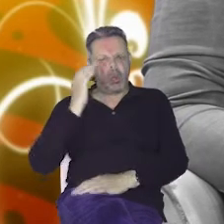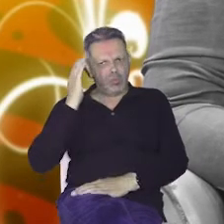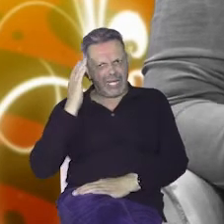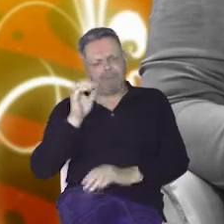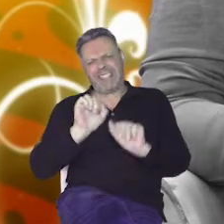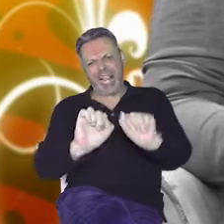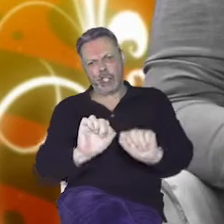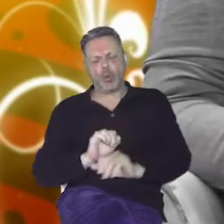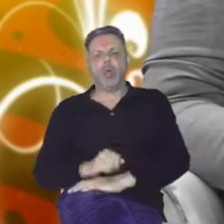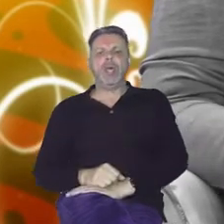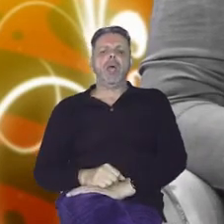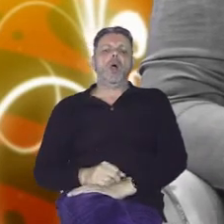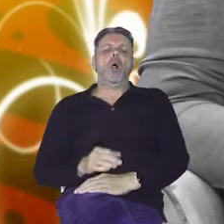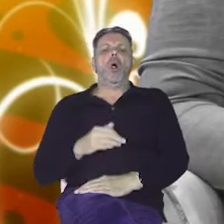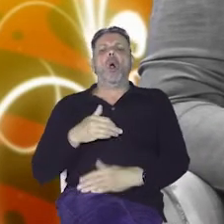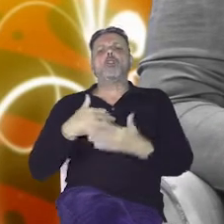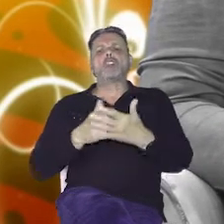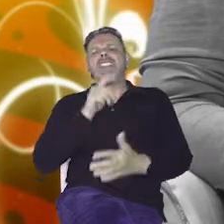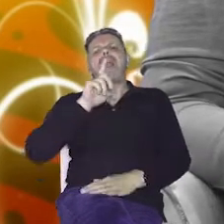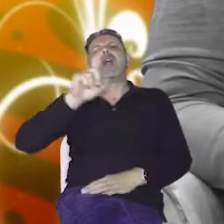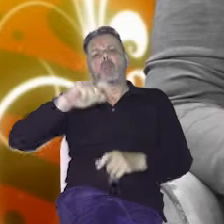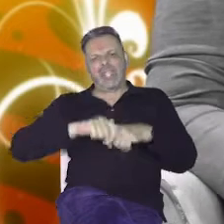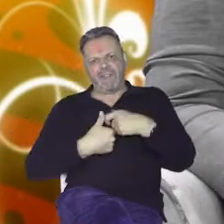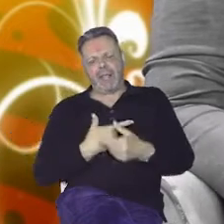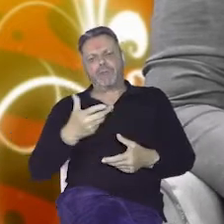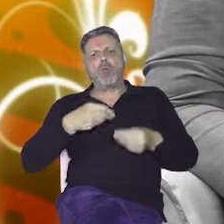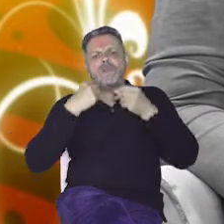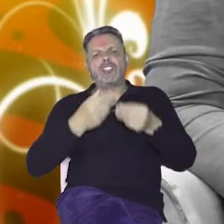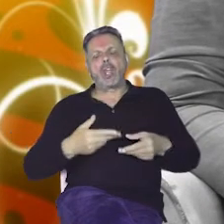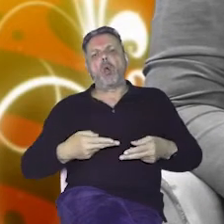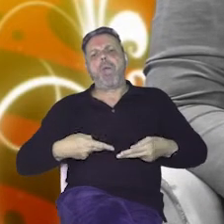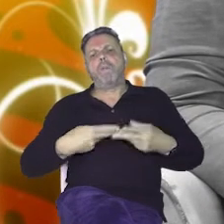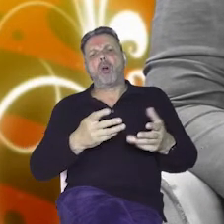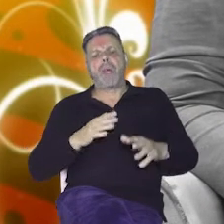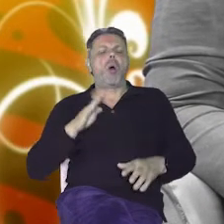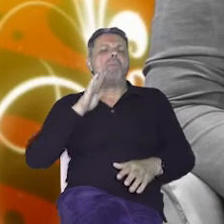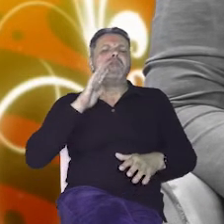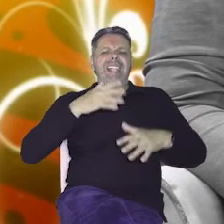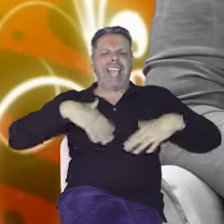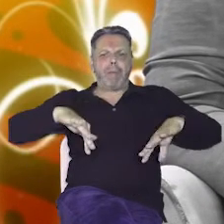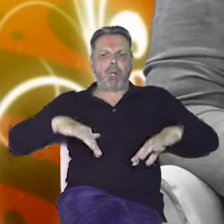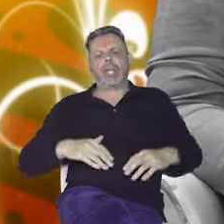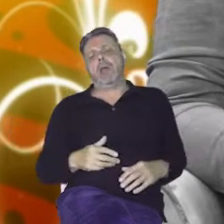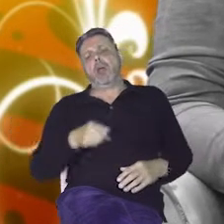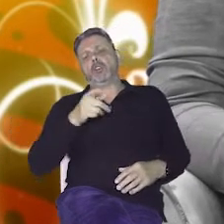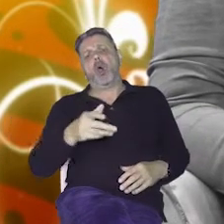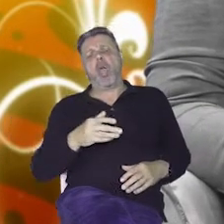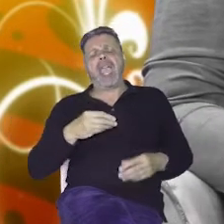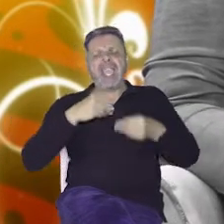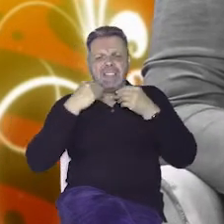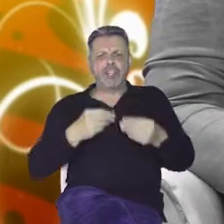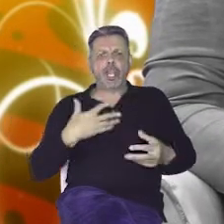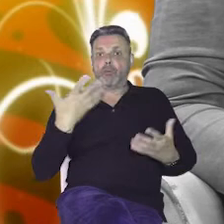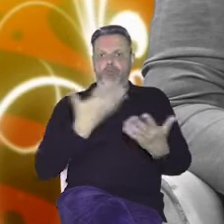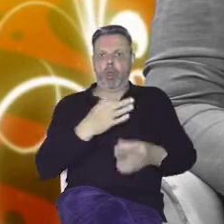zaštitu, odnosi se na puno drugih stvari, to je izvješće koje je predano Saboru, dakle to je izvješće koje je javno,